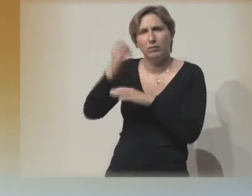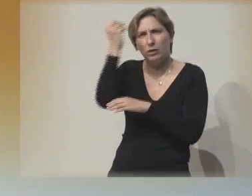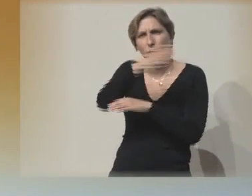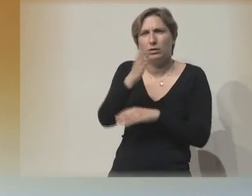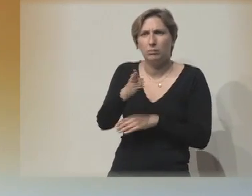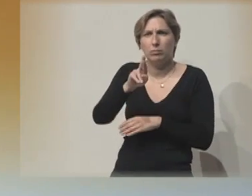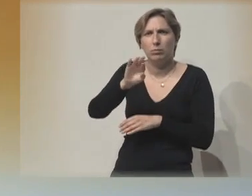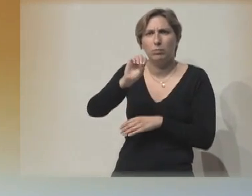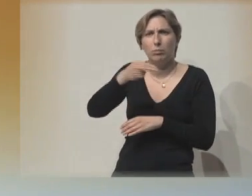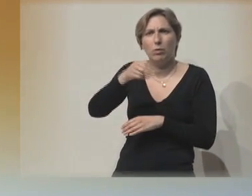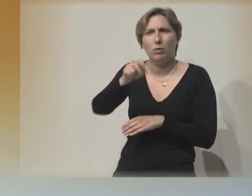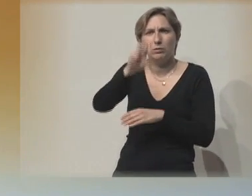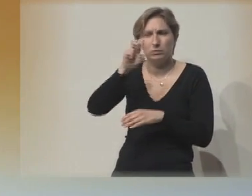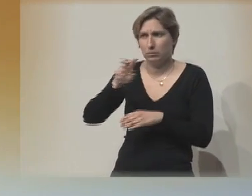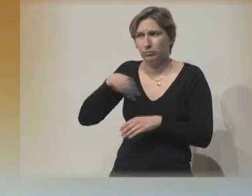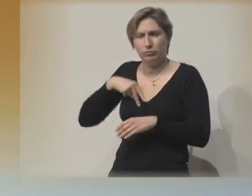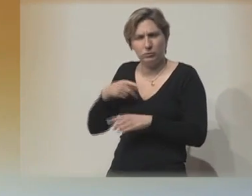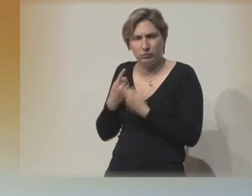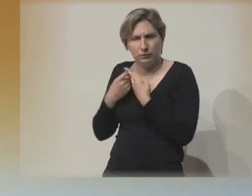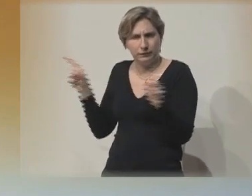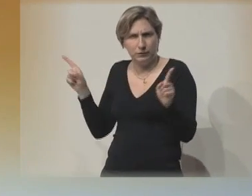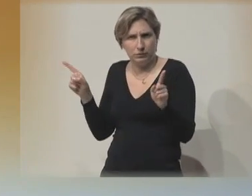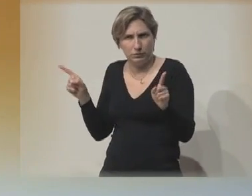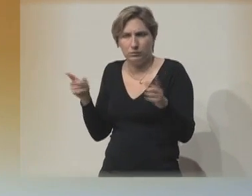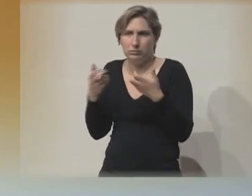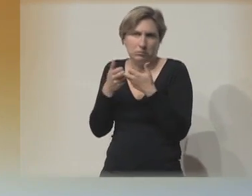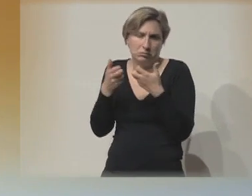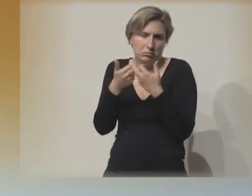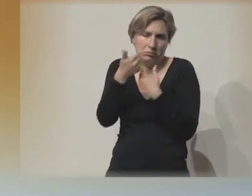pas aux établissements scolaires qui sont les nôtres. Je cite